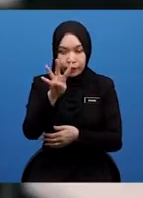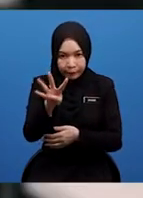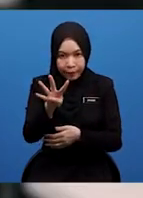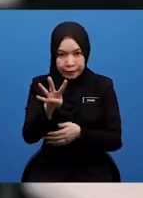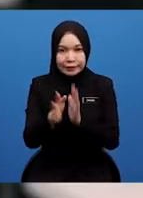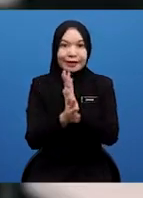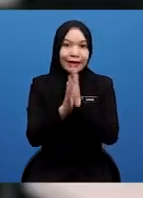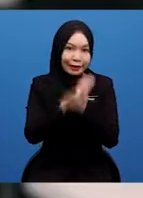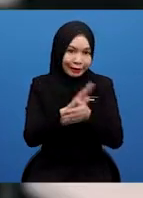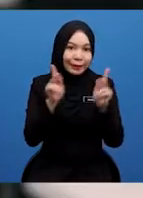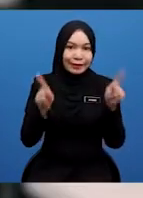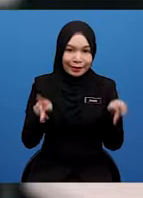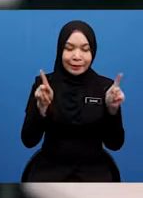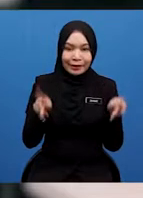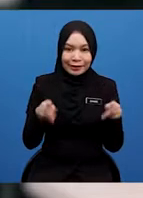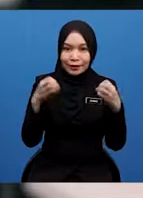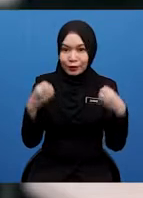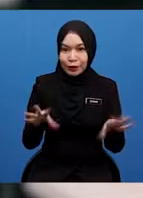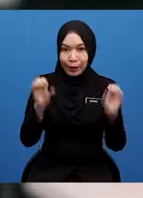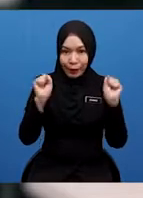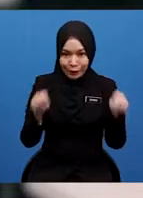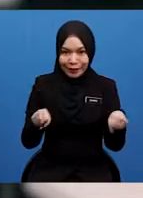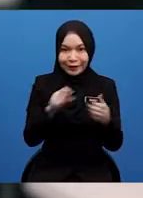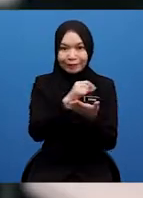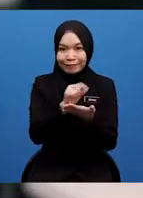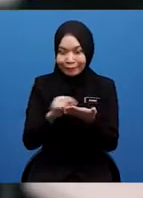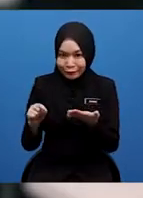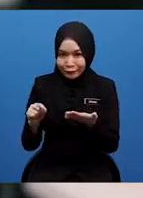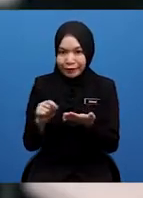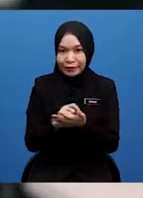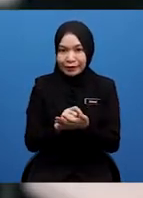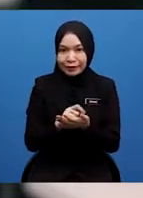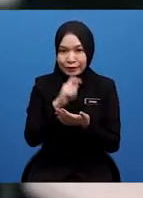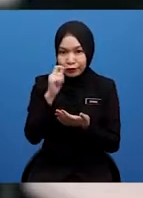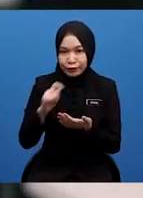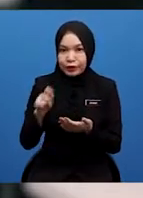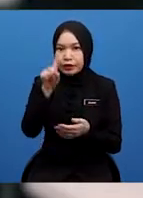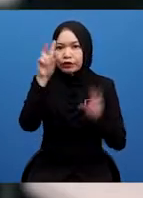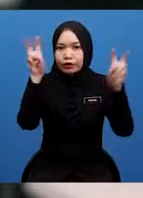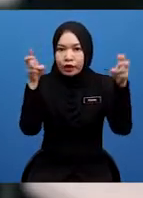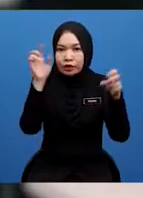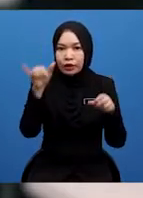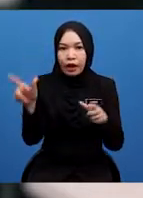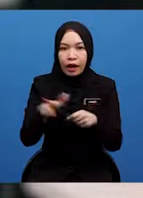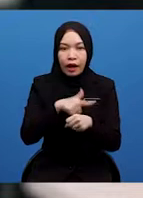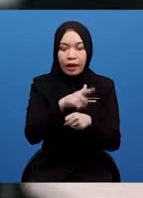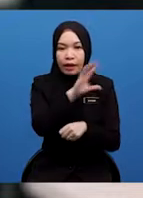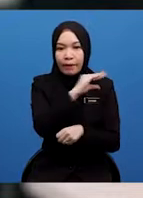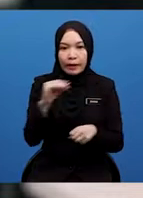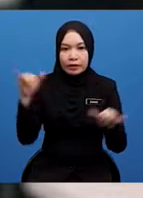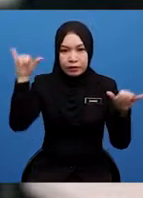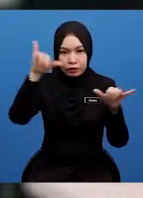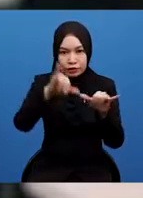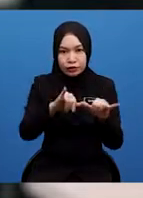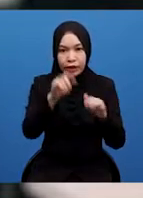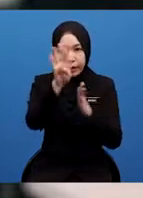Maka, pelajar-pelajar sudah boleh menulis satu tajuk yang lengkap dan sesuai